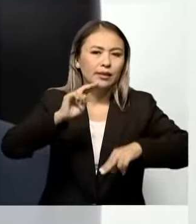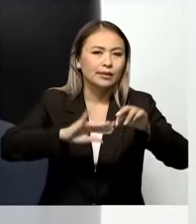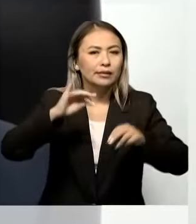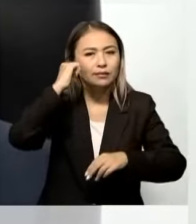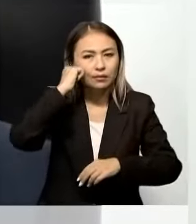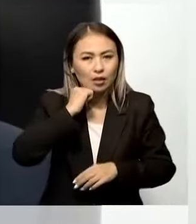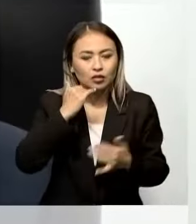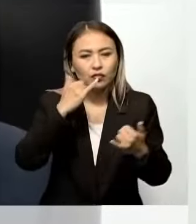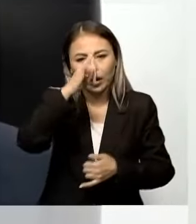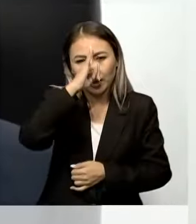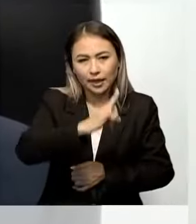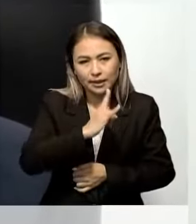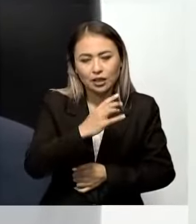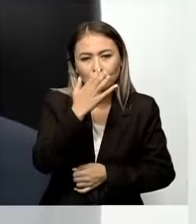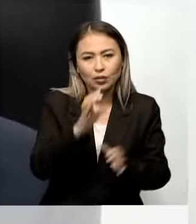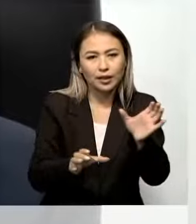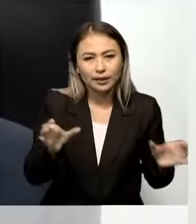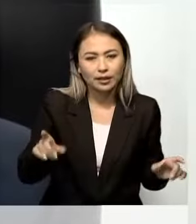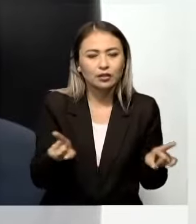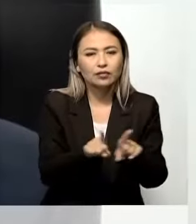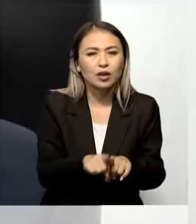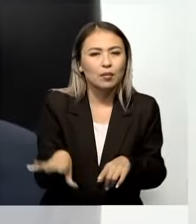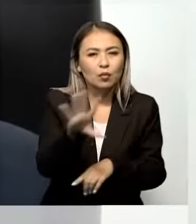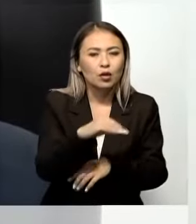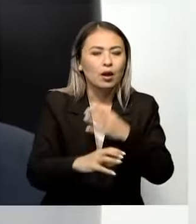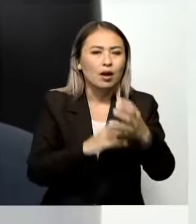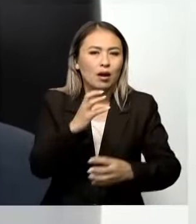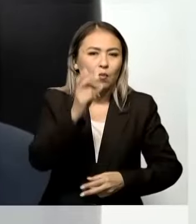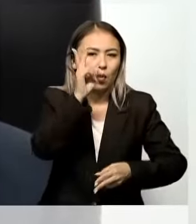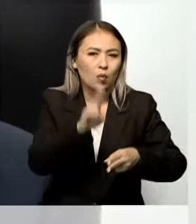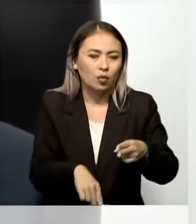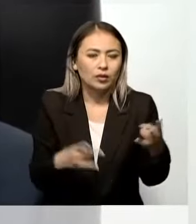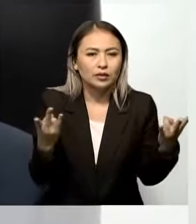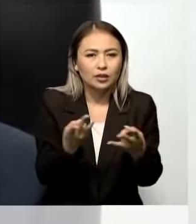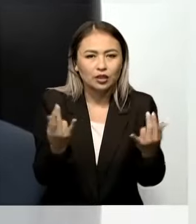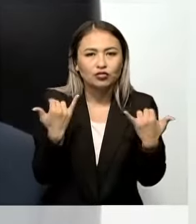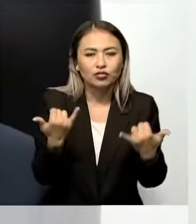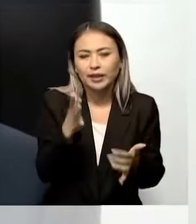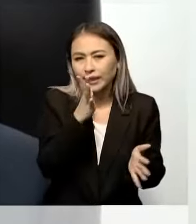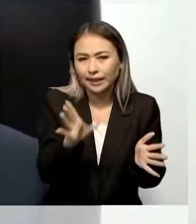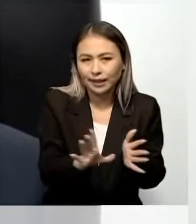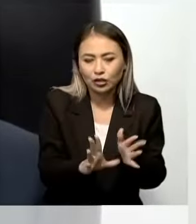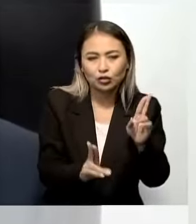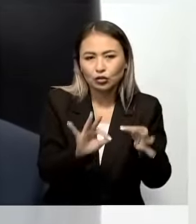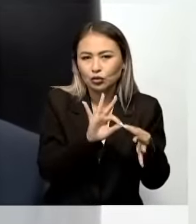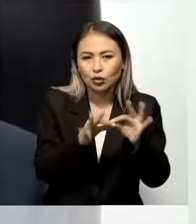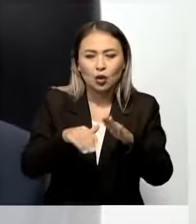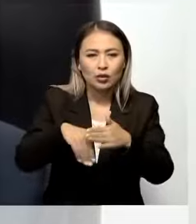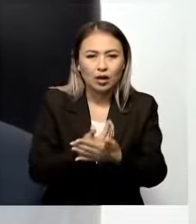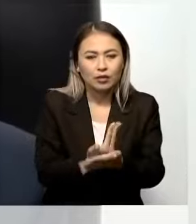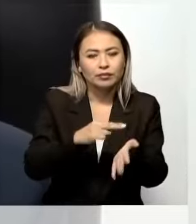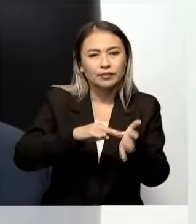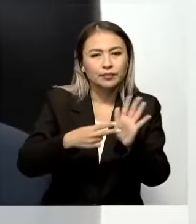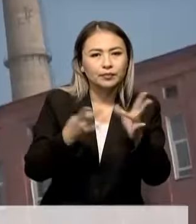ескірген. Яғни Қазақстанның жылу энергетикасы дәуірі бүкіл әлемдегідей аяқталуға шақ қалды деуге болады. Біздің энергетикалық жүйеміз жаңа ірі